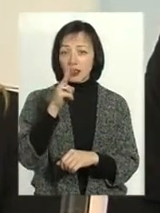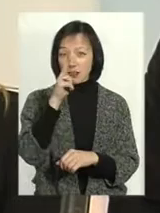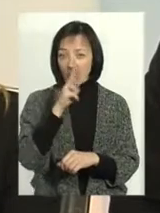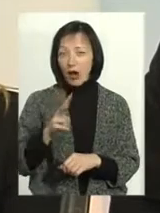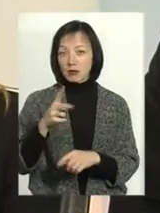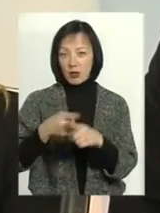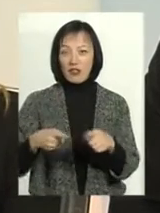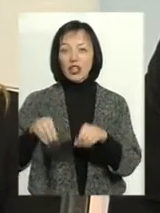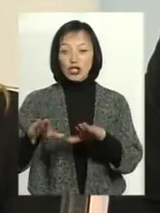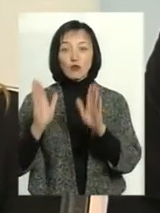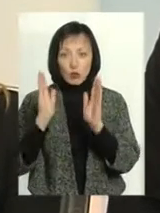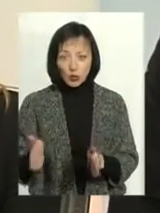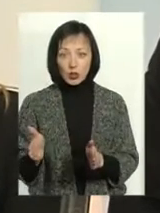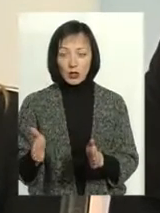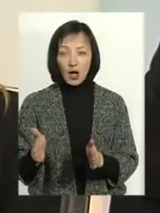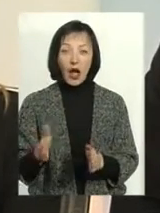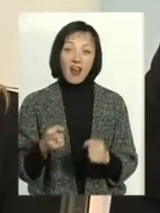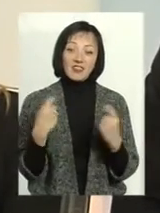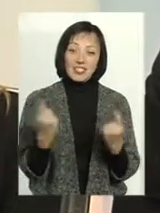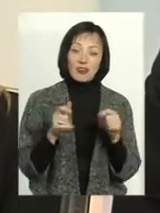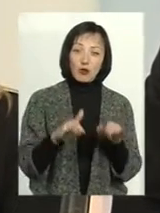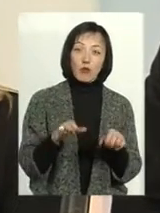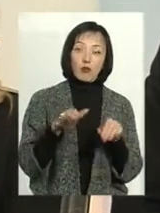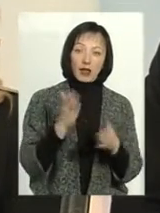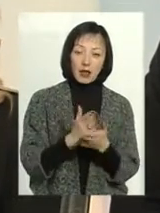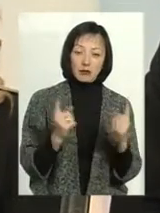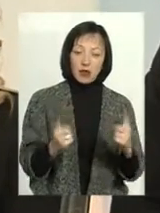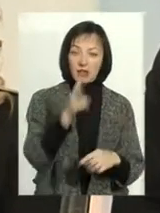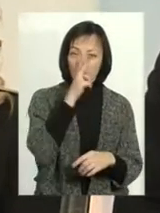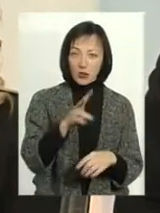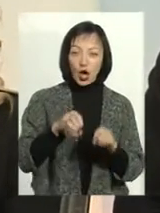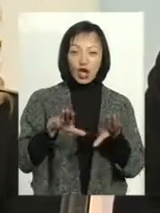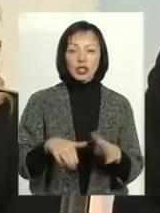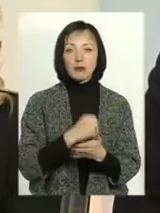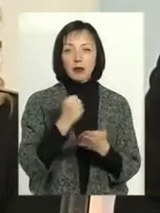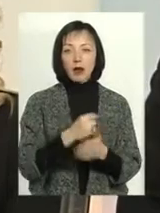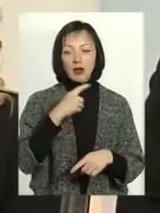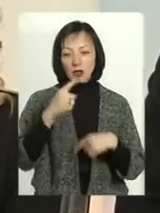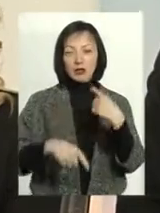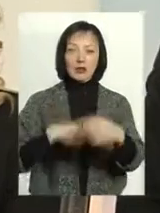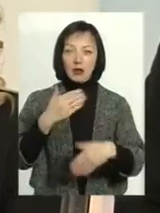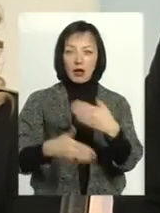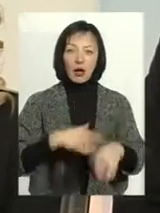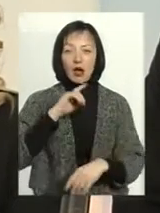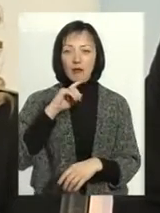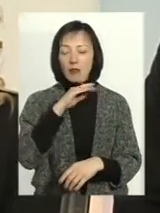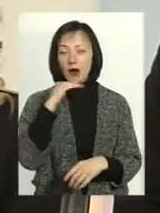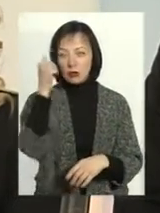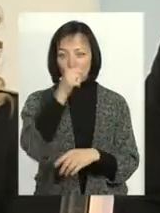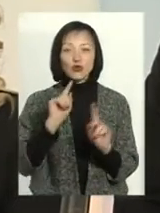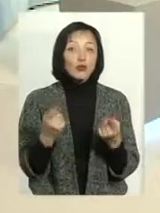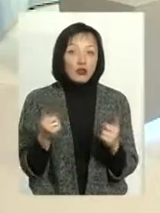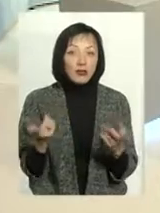2, максимум 2,5 місяці буде рішення. Буде. В цивільному процесі теж є строк 2 місяці, але рішення приймаються роками. Чому? Відповіді